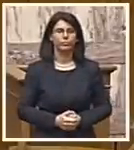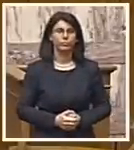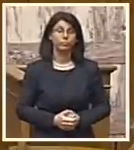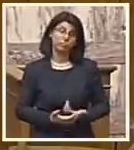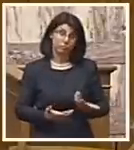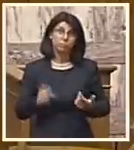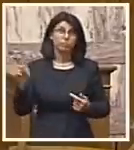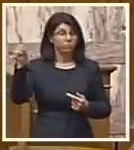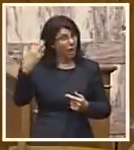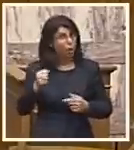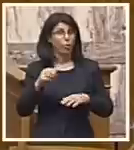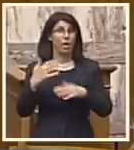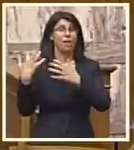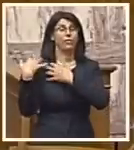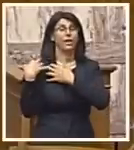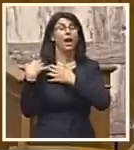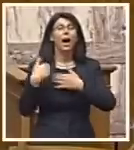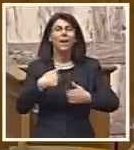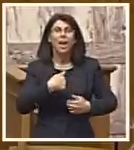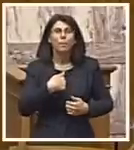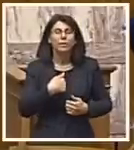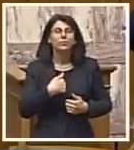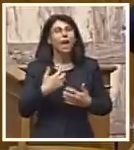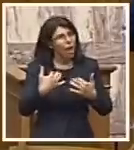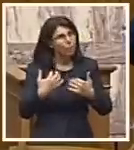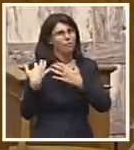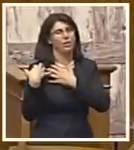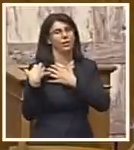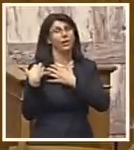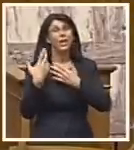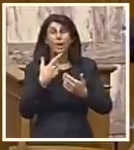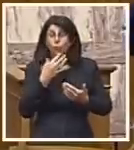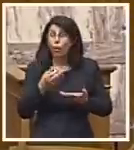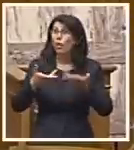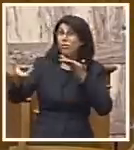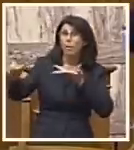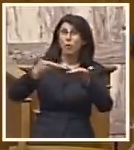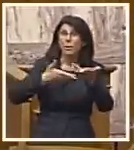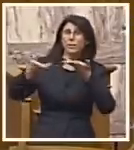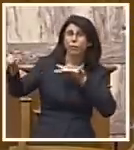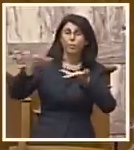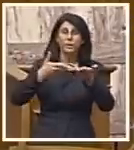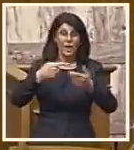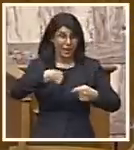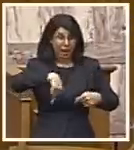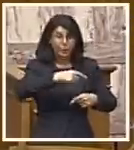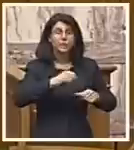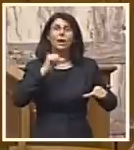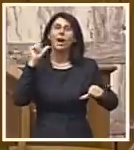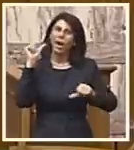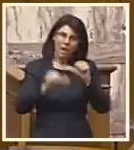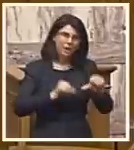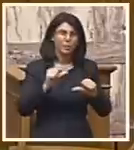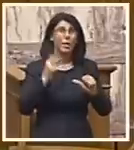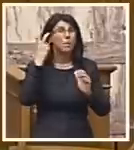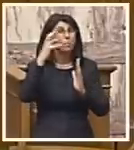Αλλά γι' αυτό ακριβώς και διαπραγματευόμαστε και διαπραγματευθήκαμε και εμείς αλλάξαμε ακριβώς το